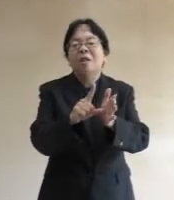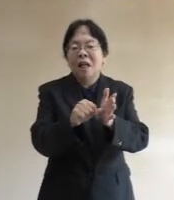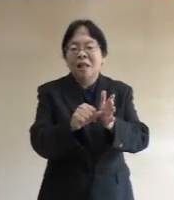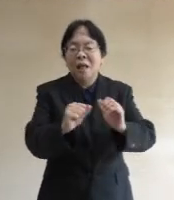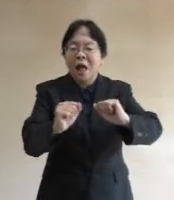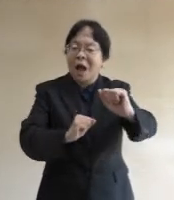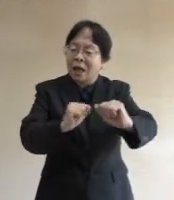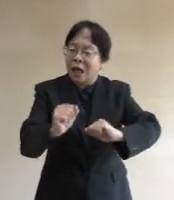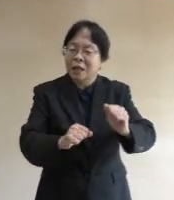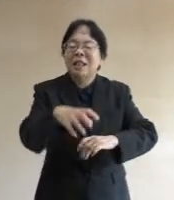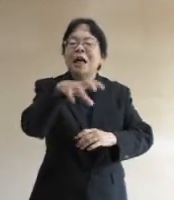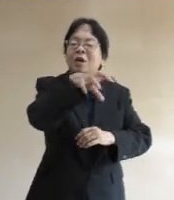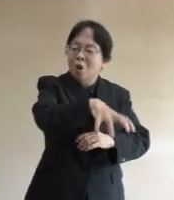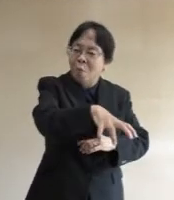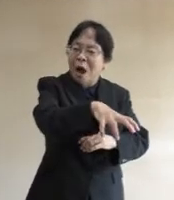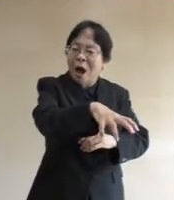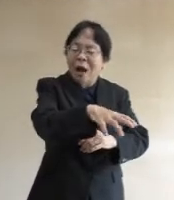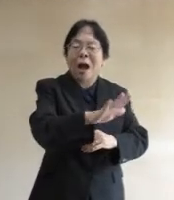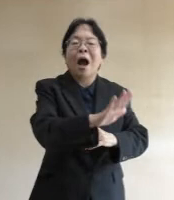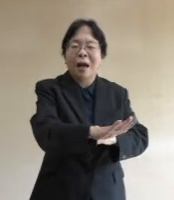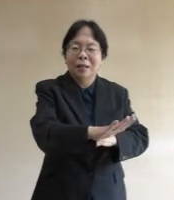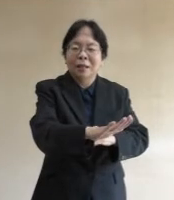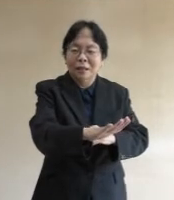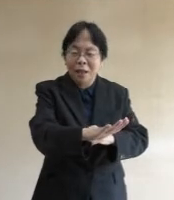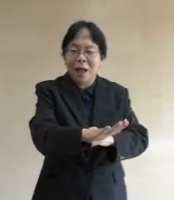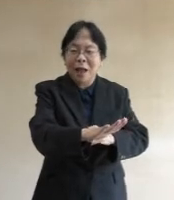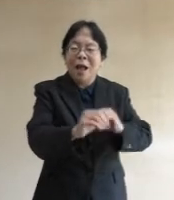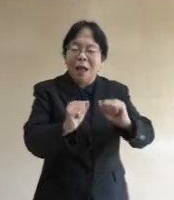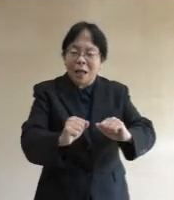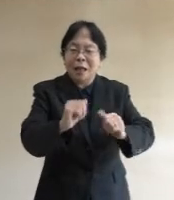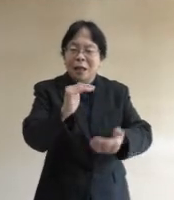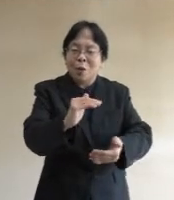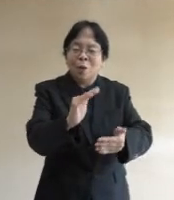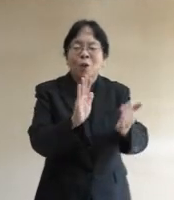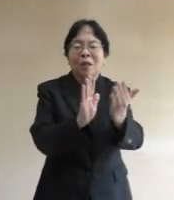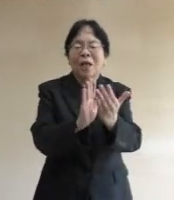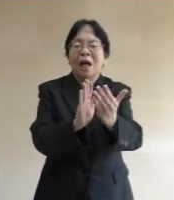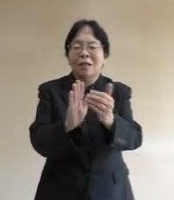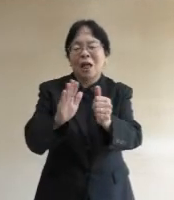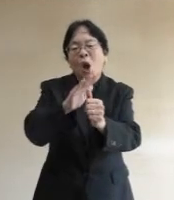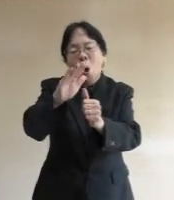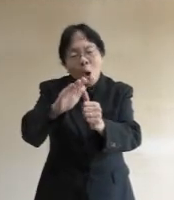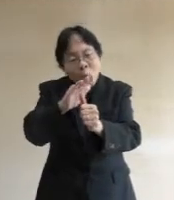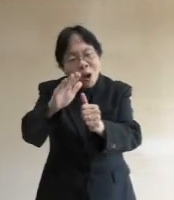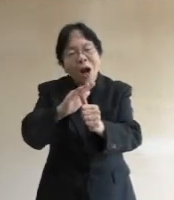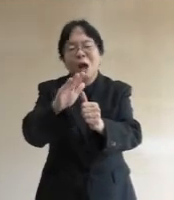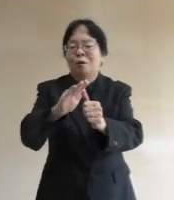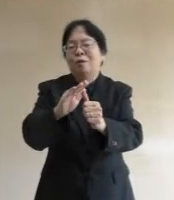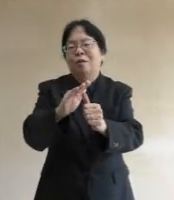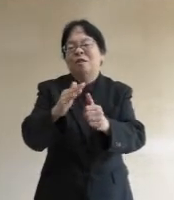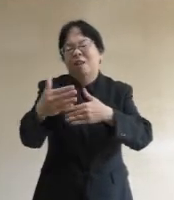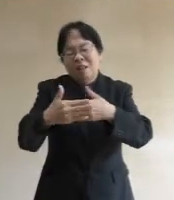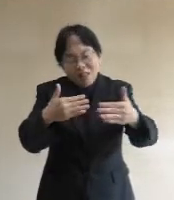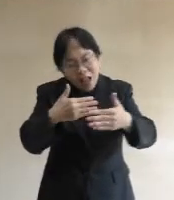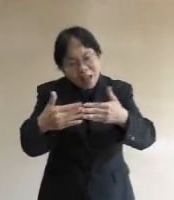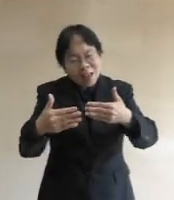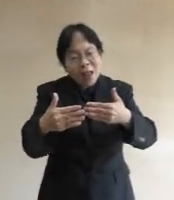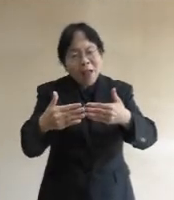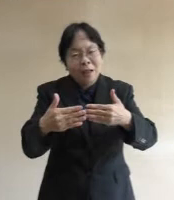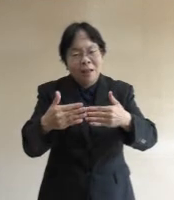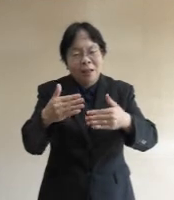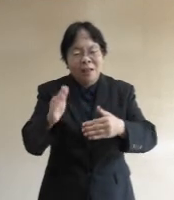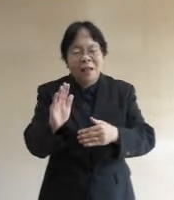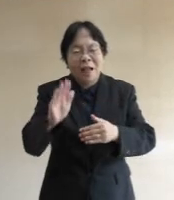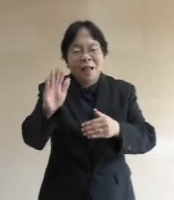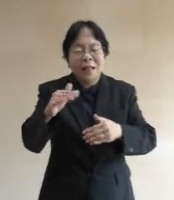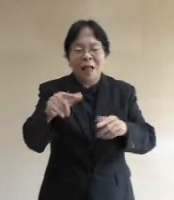やるにはやっぱり活躍の場が出て褒められて、あなかなかじゃあよかったねって、そういうようなのを体験